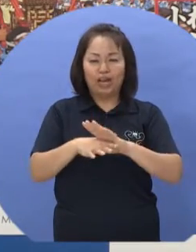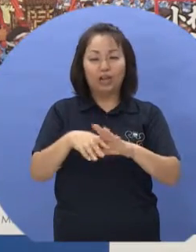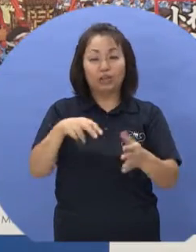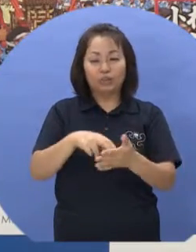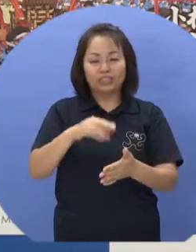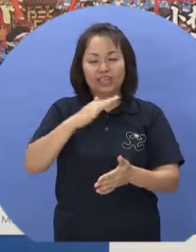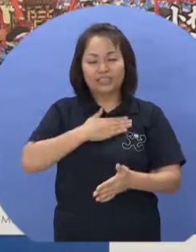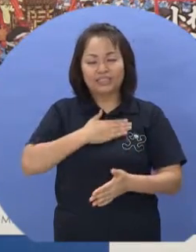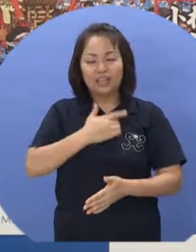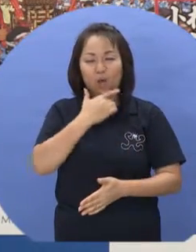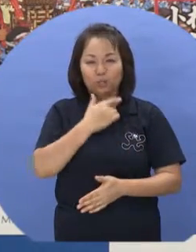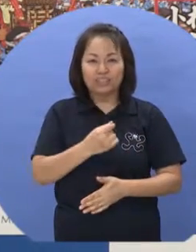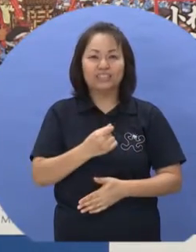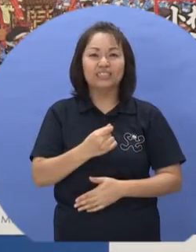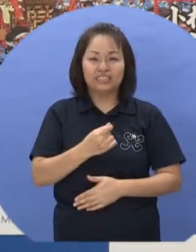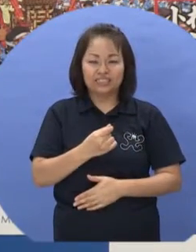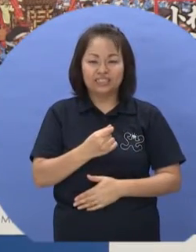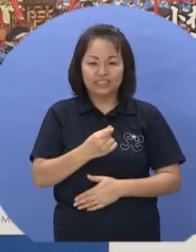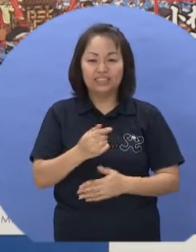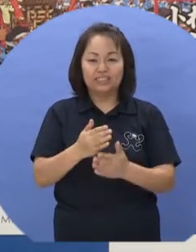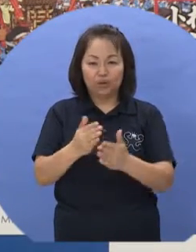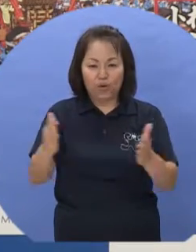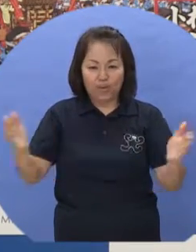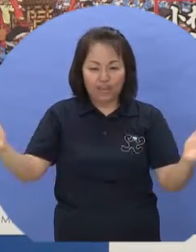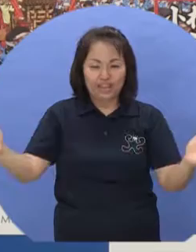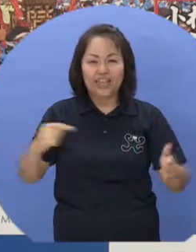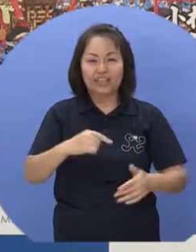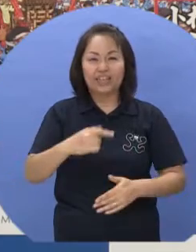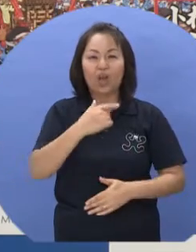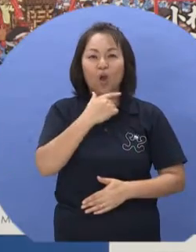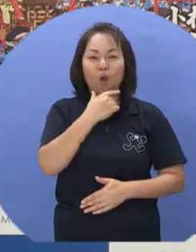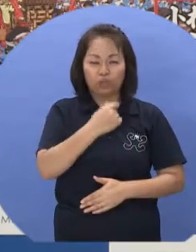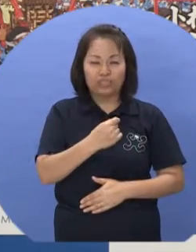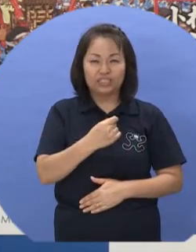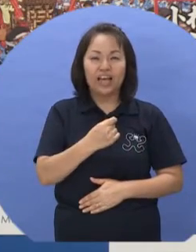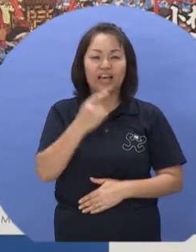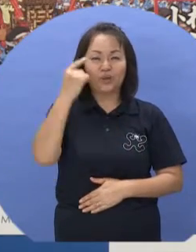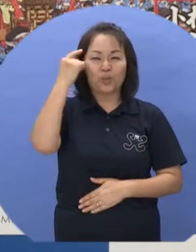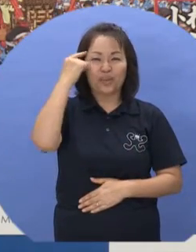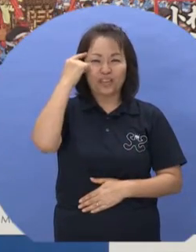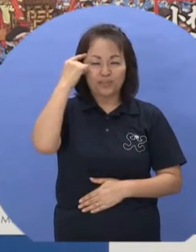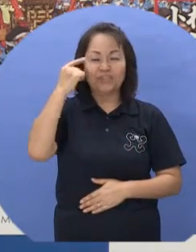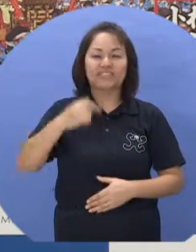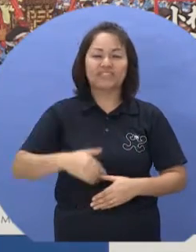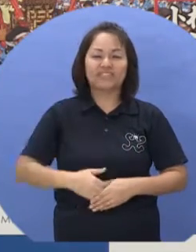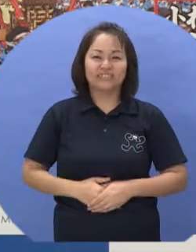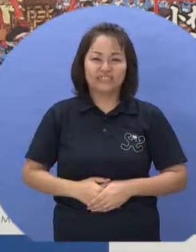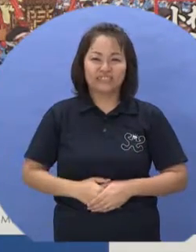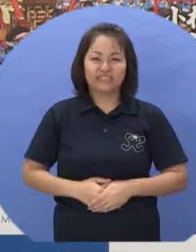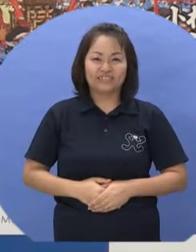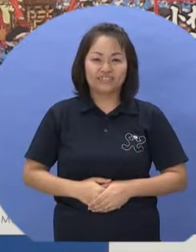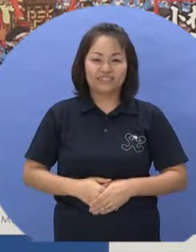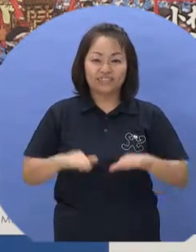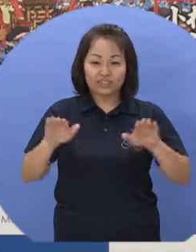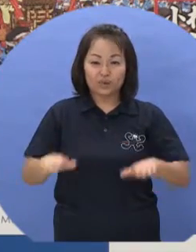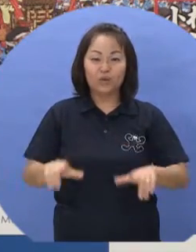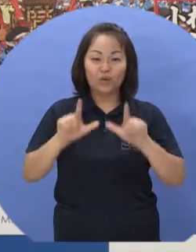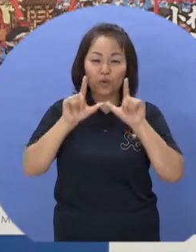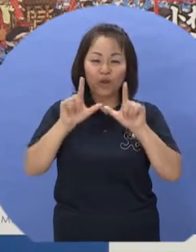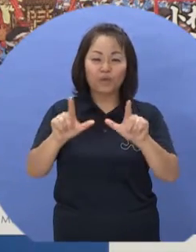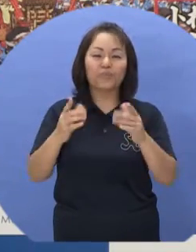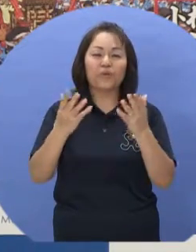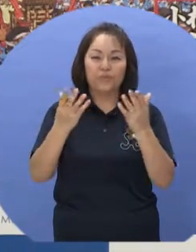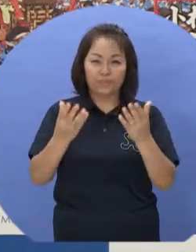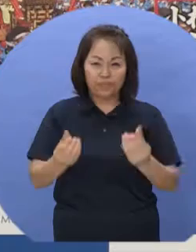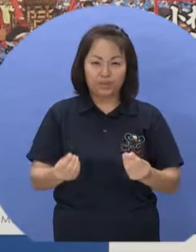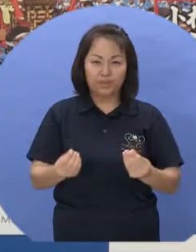らに広げていく、そういったものにつなげていければいいかなと思っております。予定しておりました発表事項については